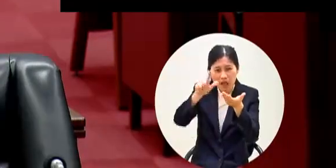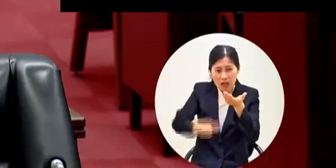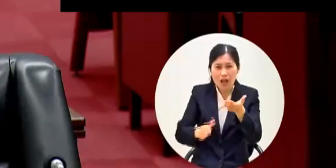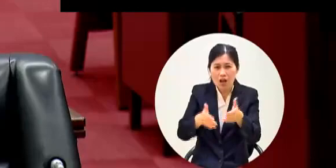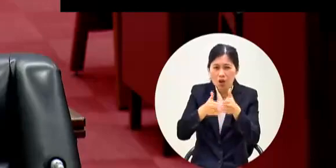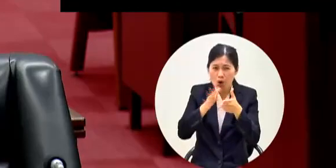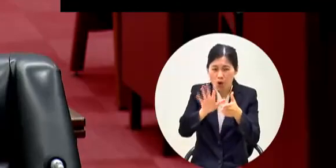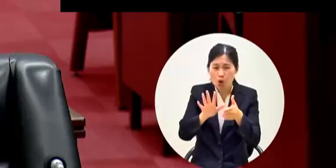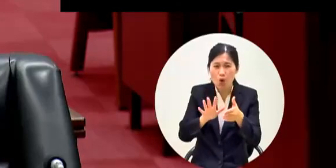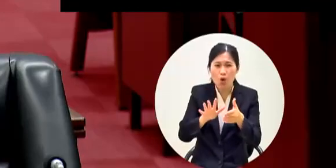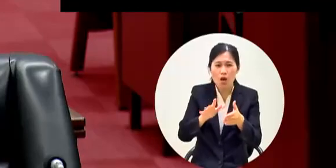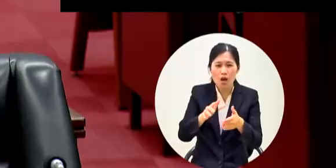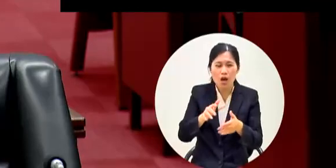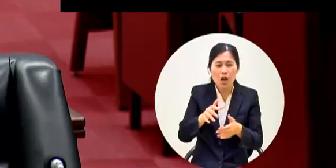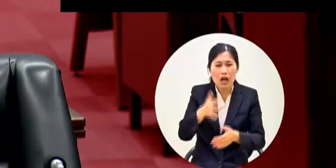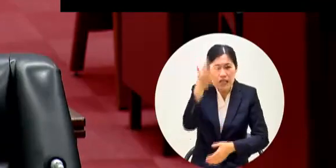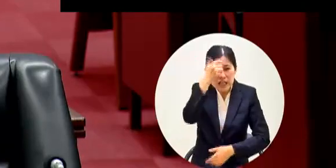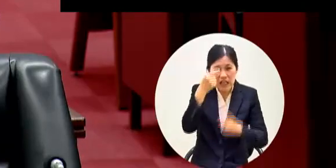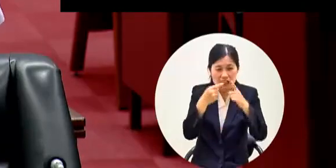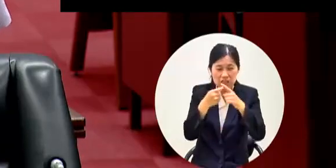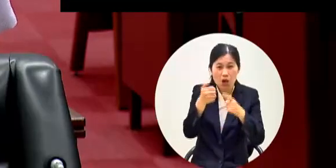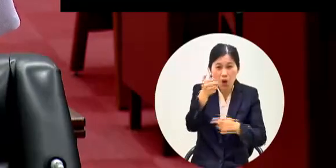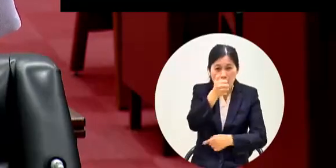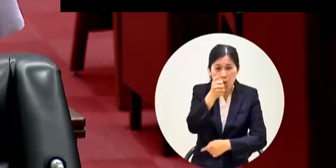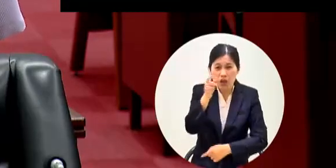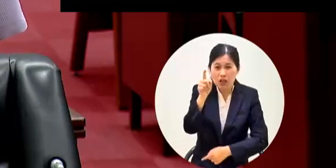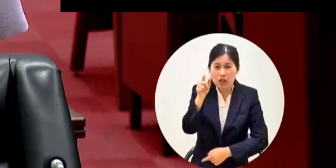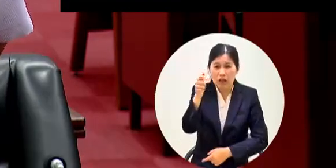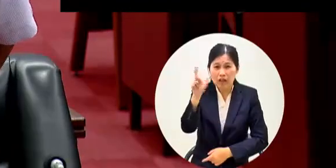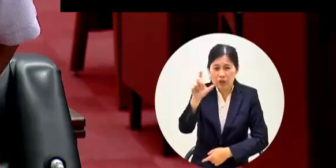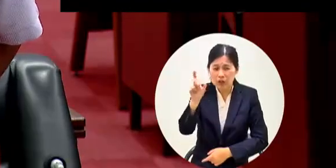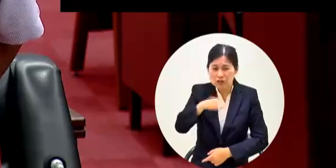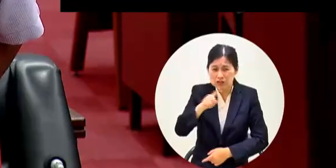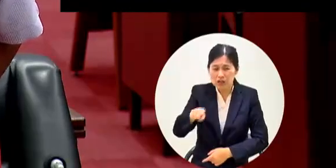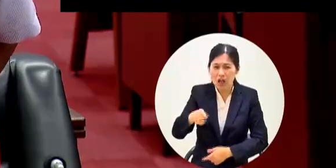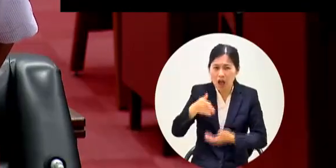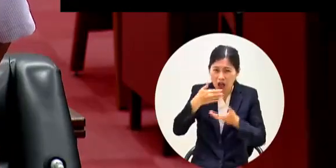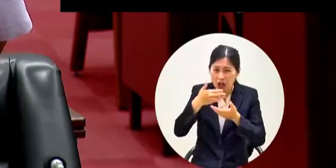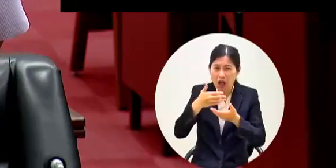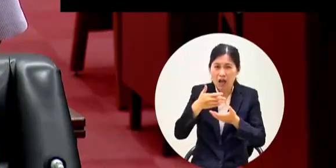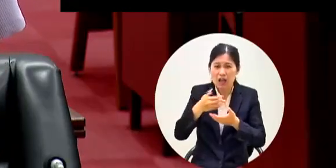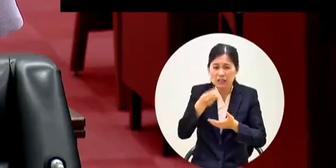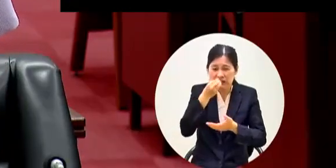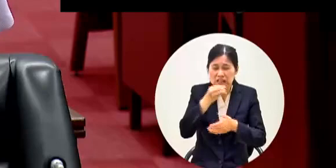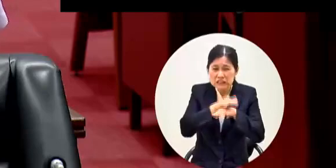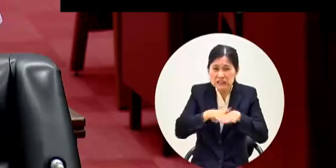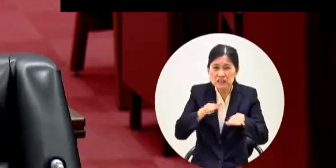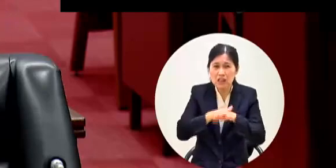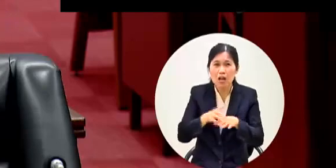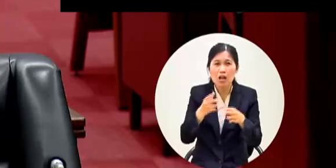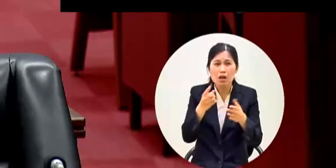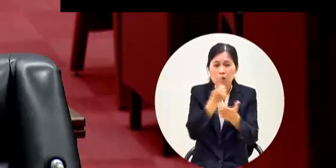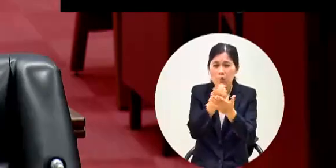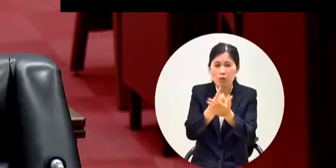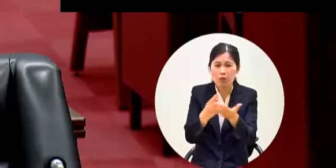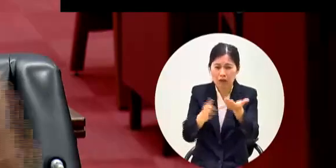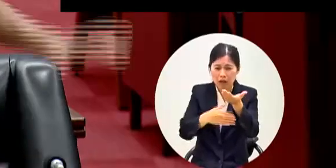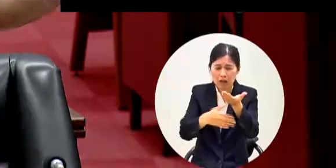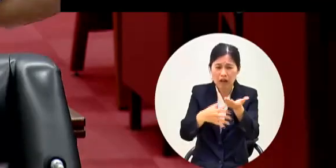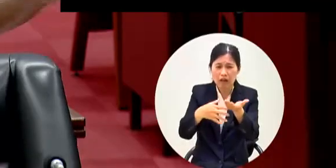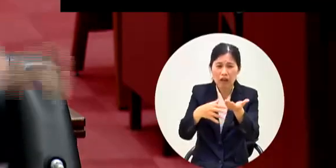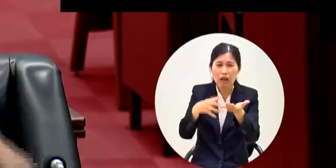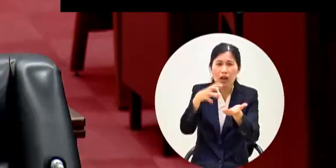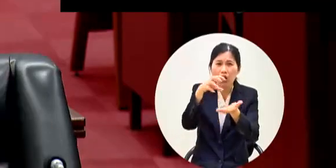都没有关系，因为财政的关系，我只要求你，空服员他是有空服的一